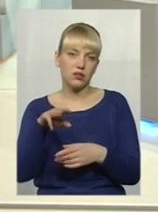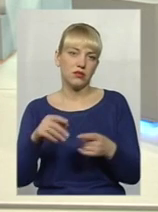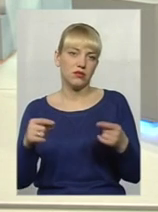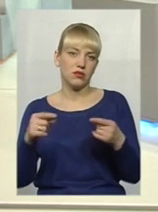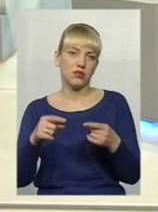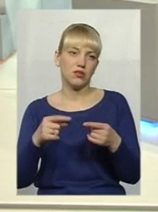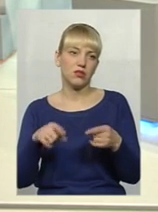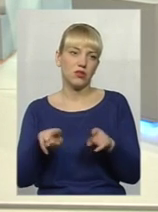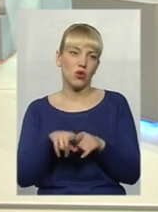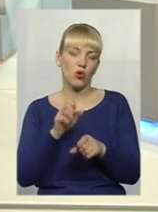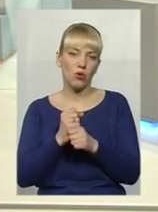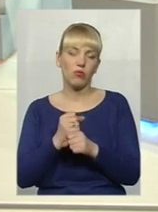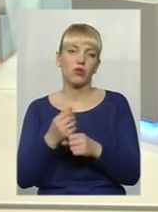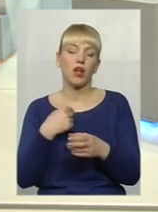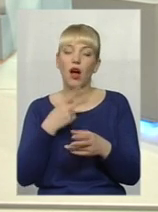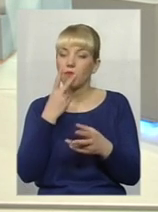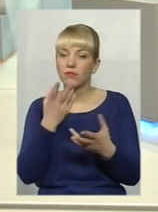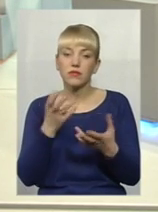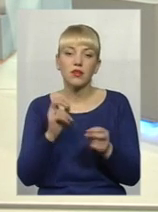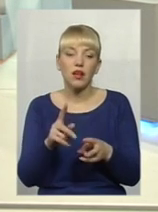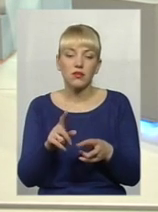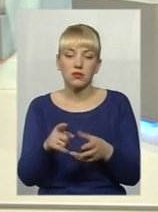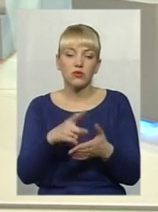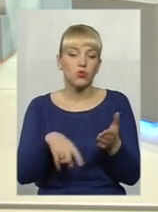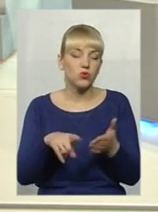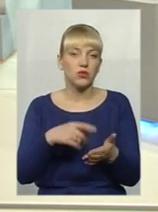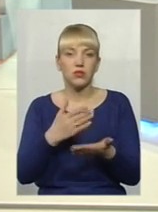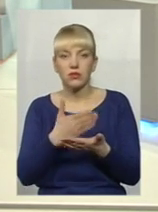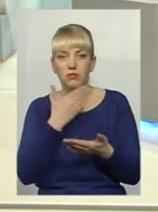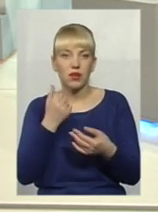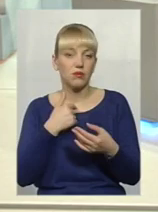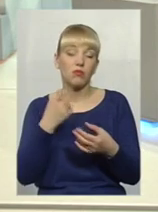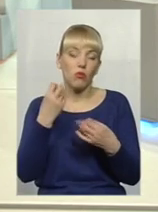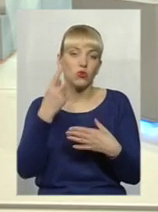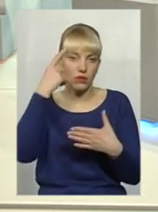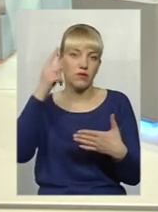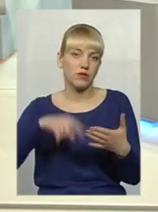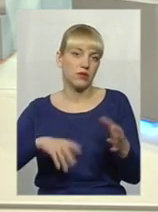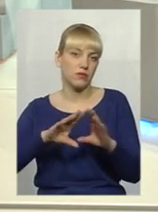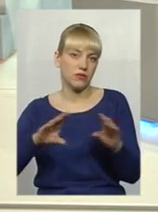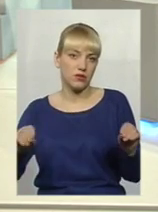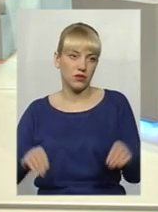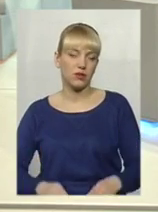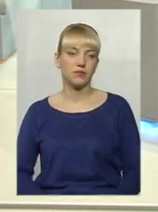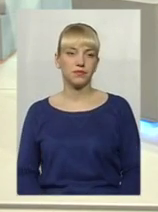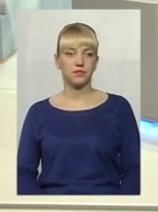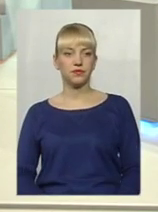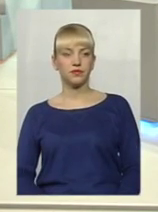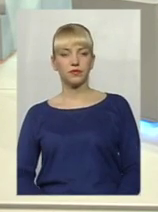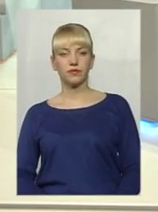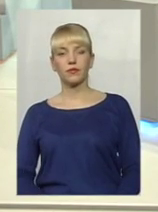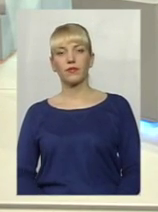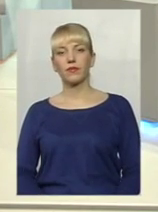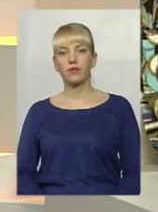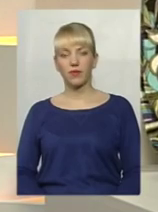така установка є. Але ми її принаймні не бачимо, ми просто віримо вже на словах, що вони дійсно її... Пані Ольго, скажіть, будь ласка,